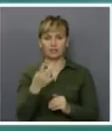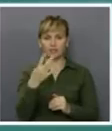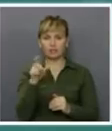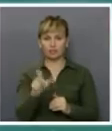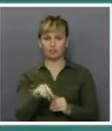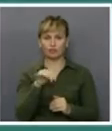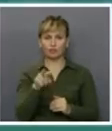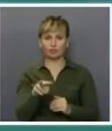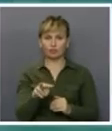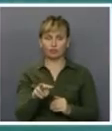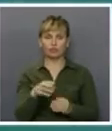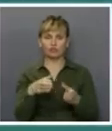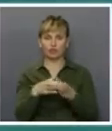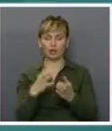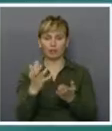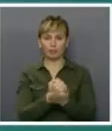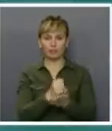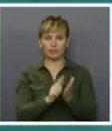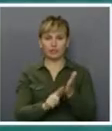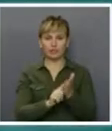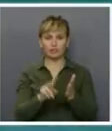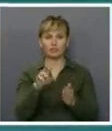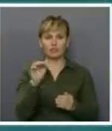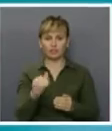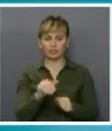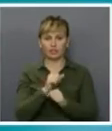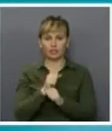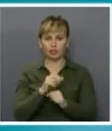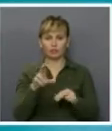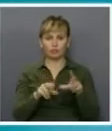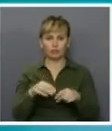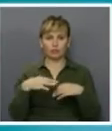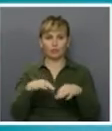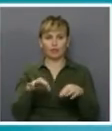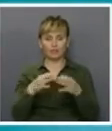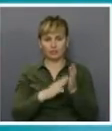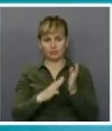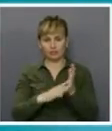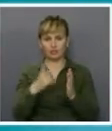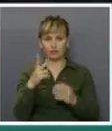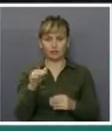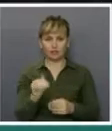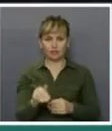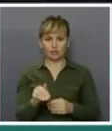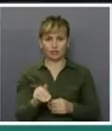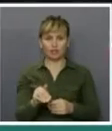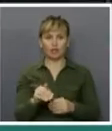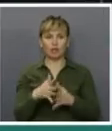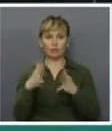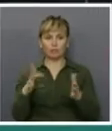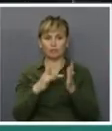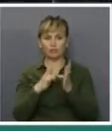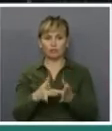человек в июле от турфирм в среднем обойдется в 72 тысячи тенге, с учетом проезда 92 тысячи тенге. Большинство турфирм